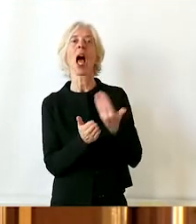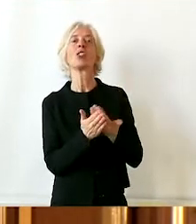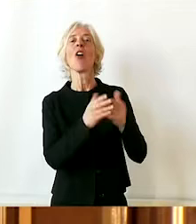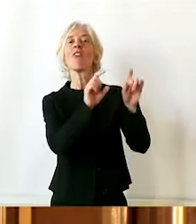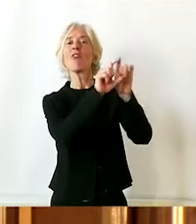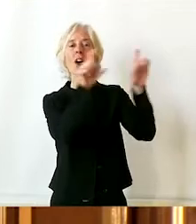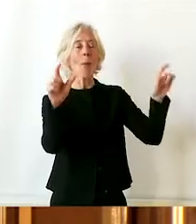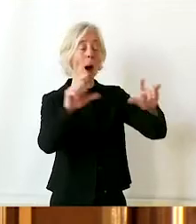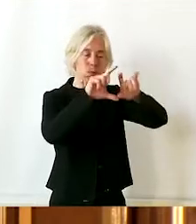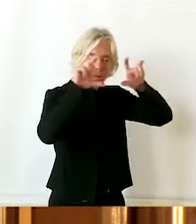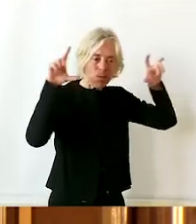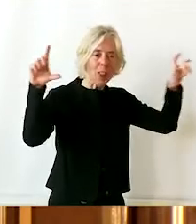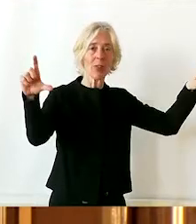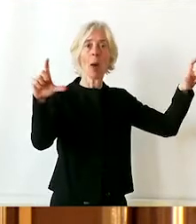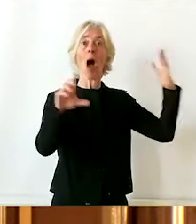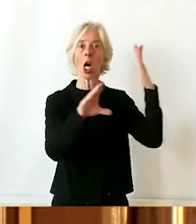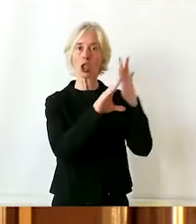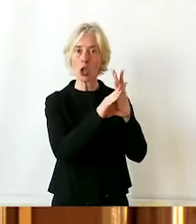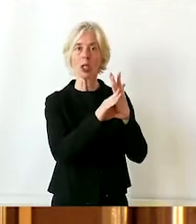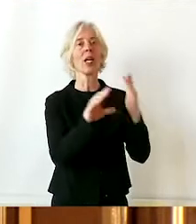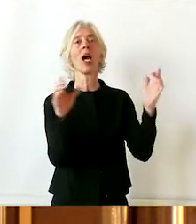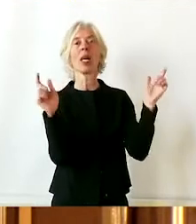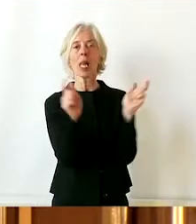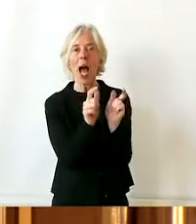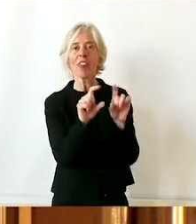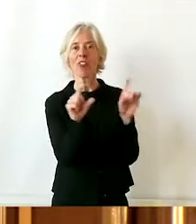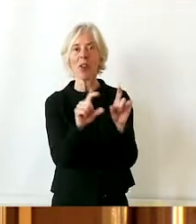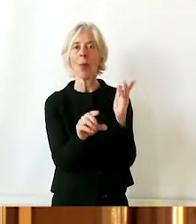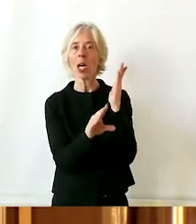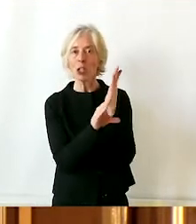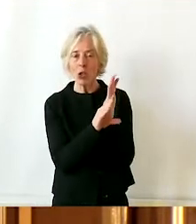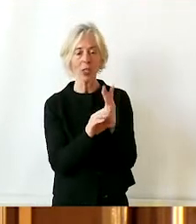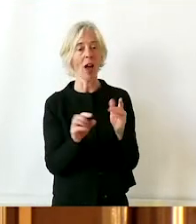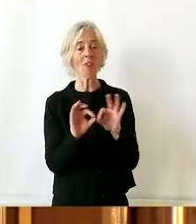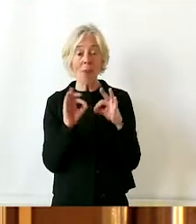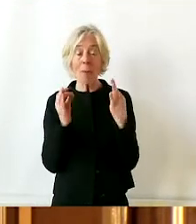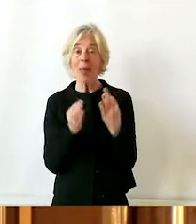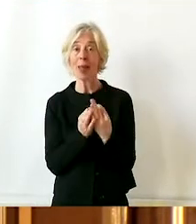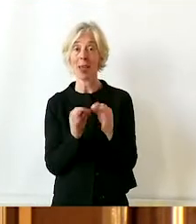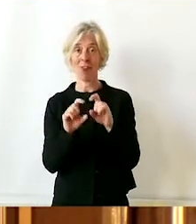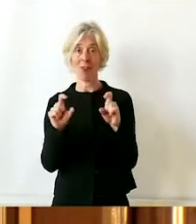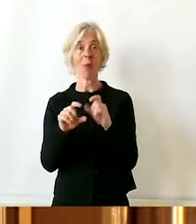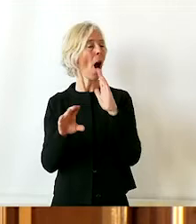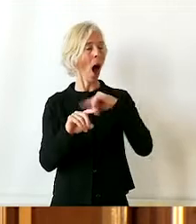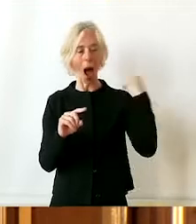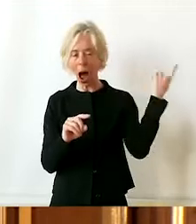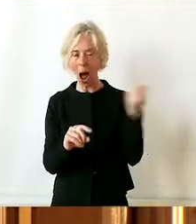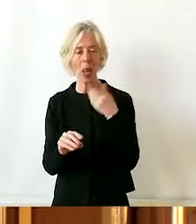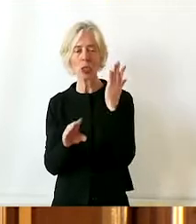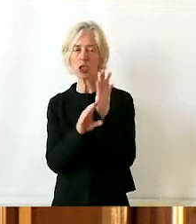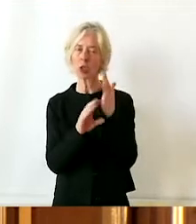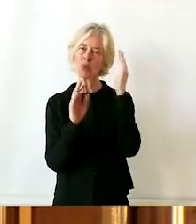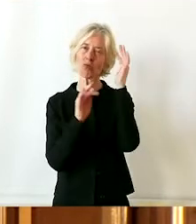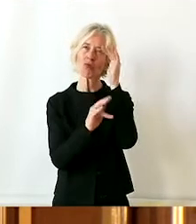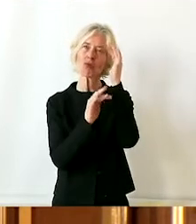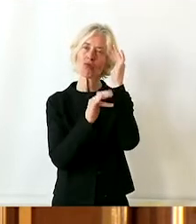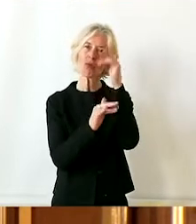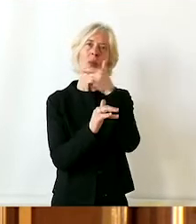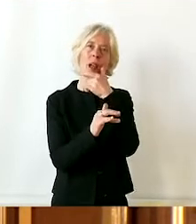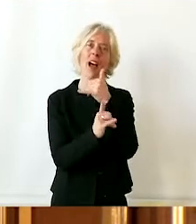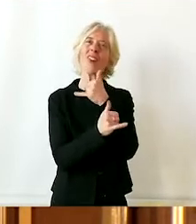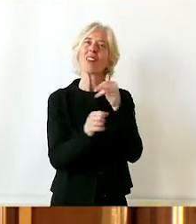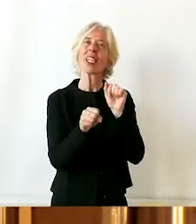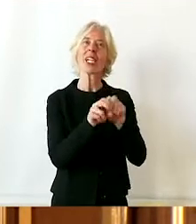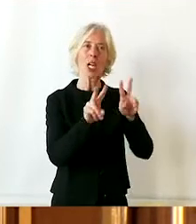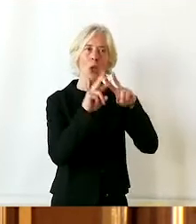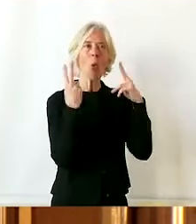den mittelständischen Unternehmen, von Familienbetrieben, viele, die sich Gedanken darüber machen, eben nicht nur, weil es von EU, Bund oder Land